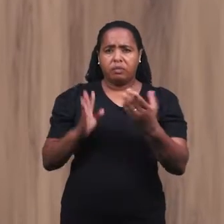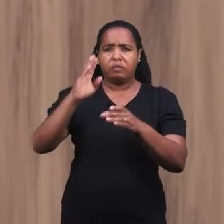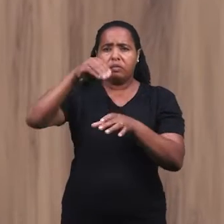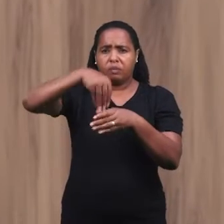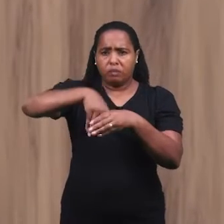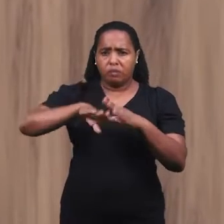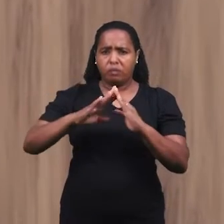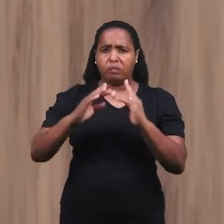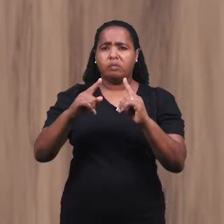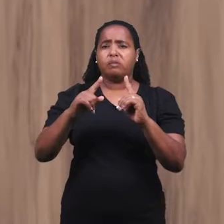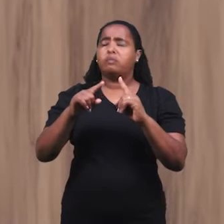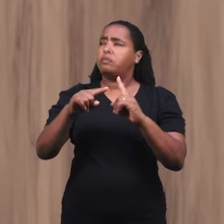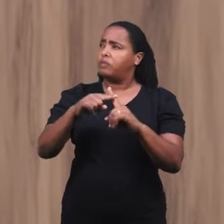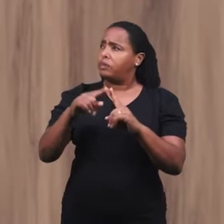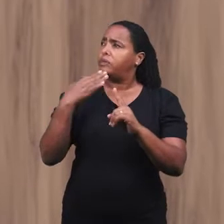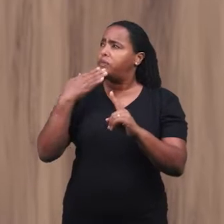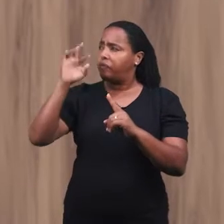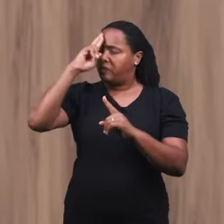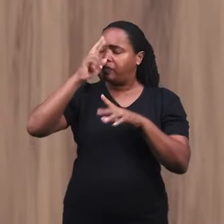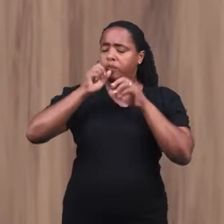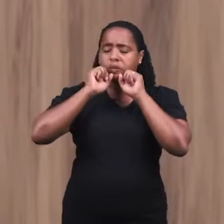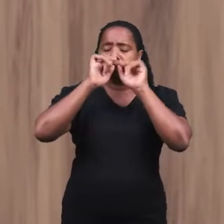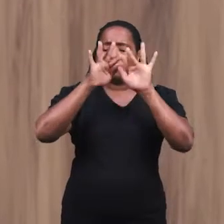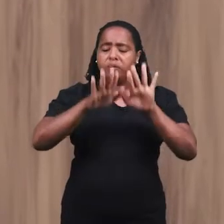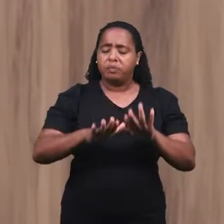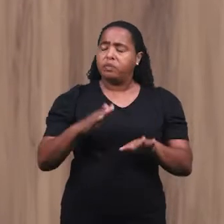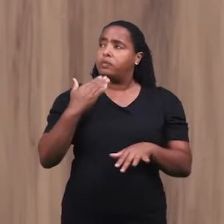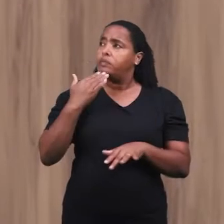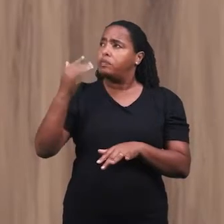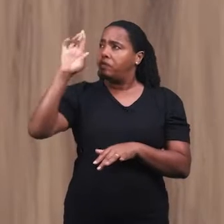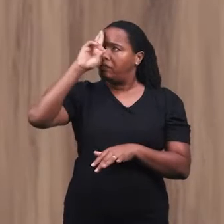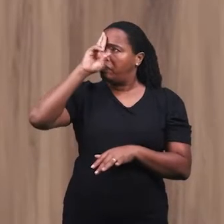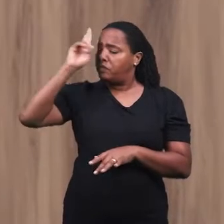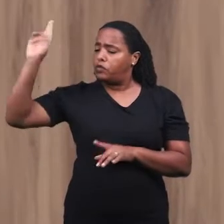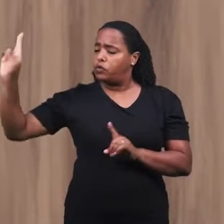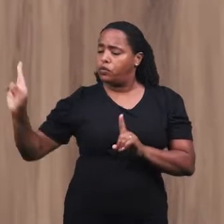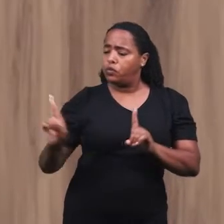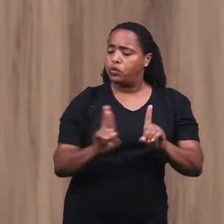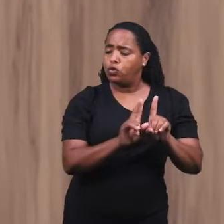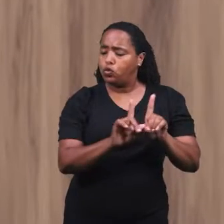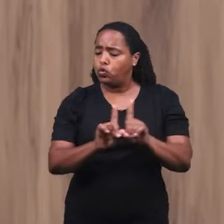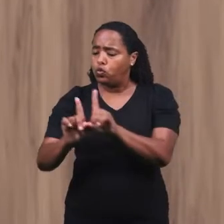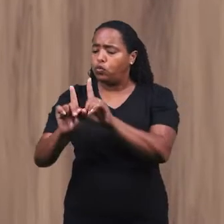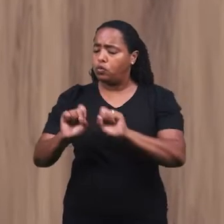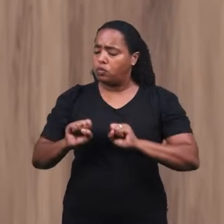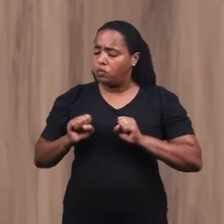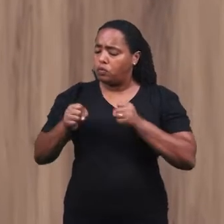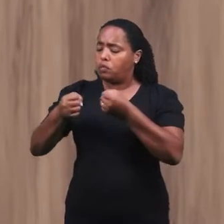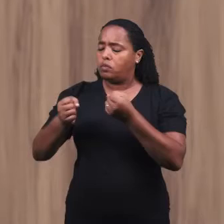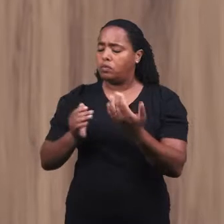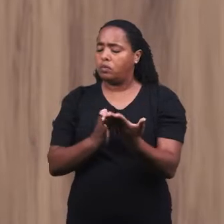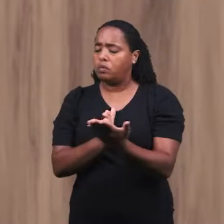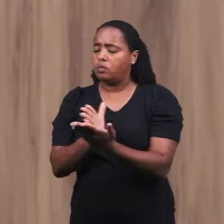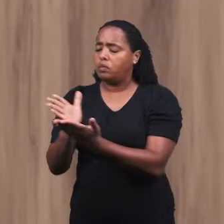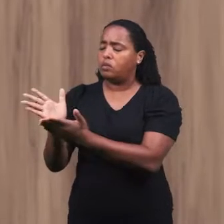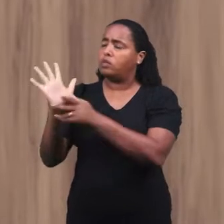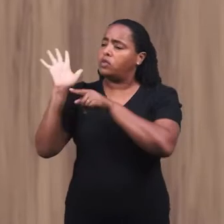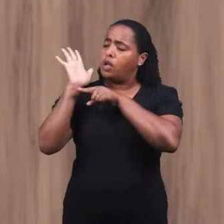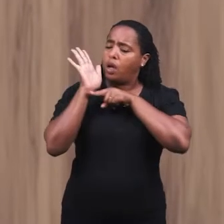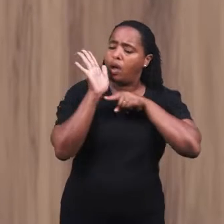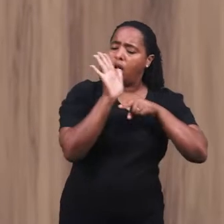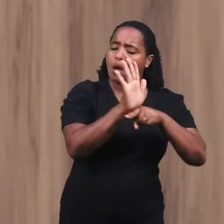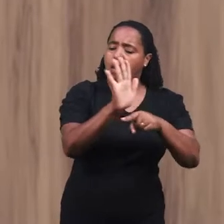Твоих, которых ищет Твоего благословения в церквях Твоих, чтобы в этот час Ты сам, Господь, мог благословить их,